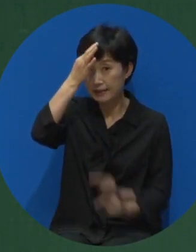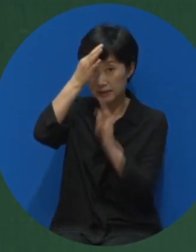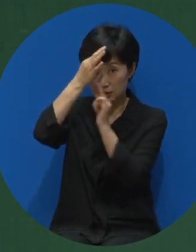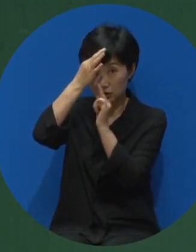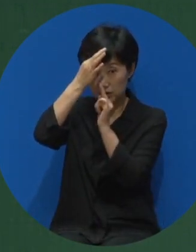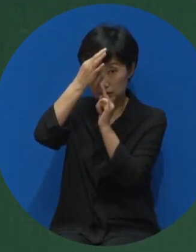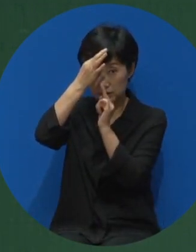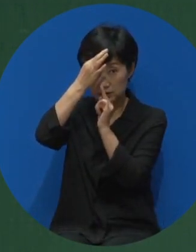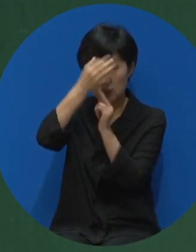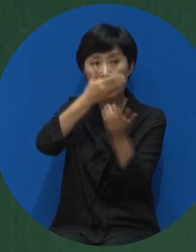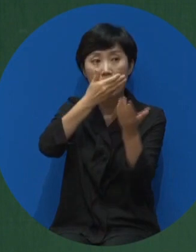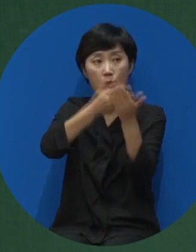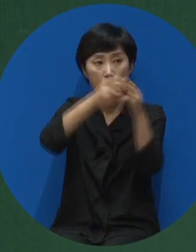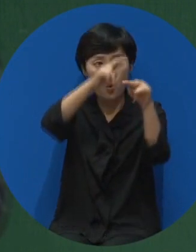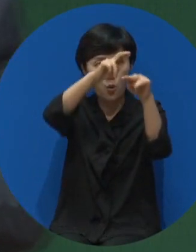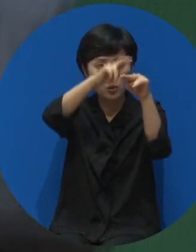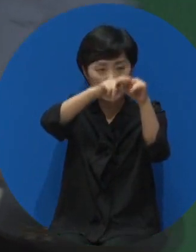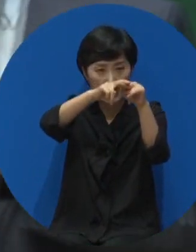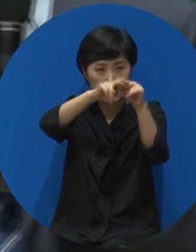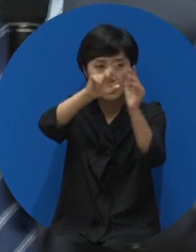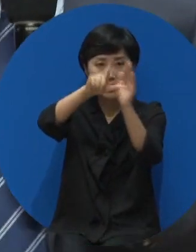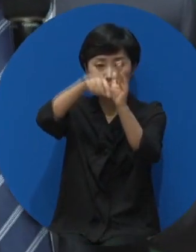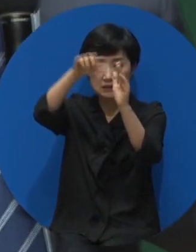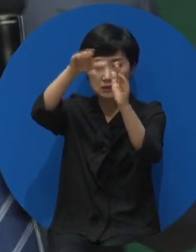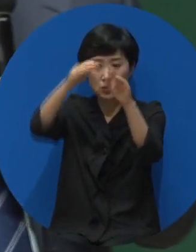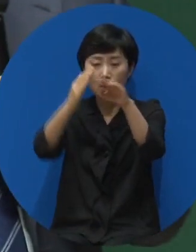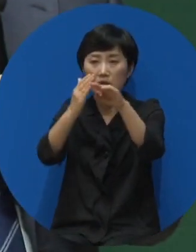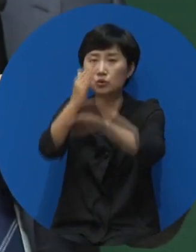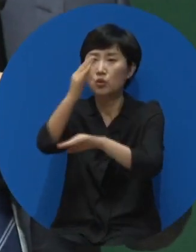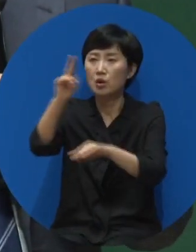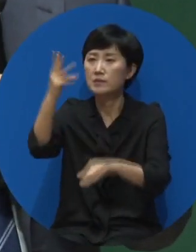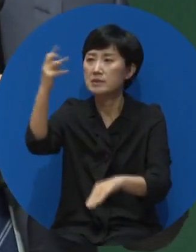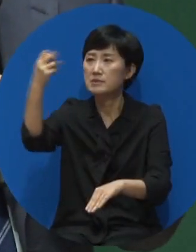여기서 나와야 되는 거예요. 미자, 지구,